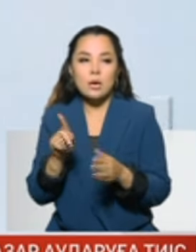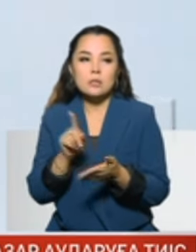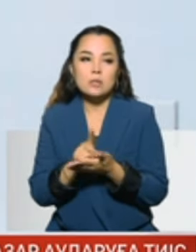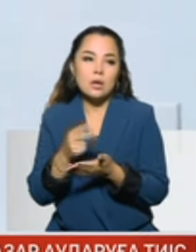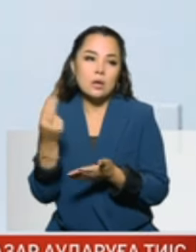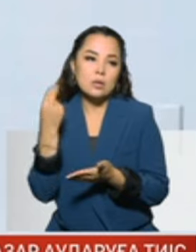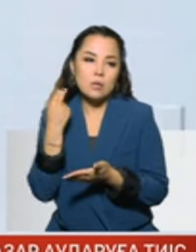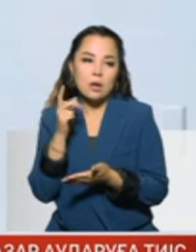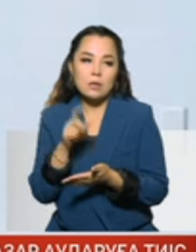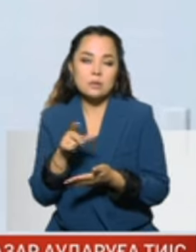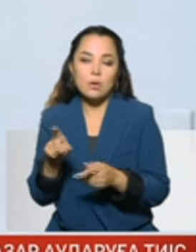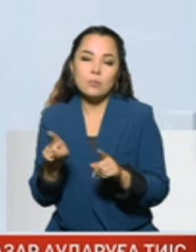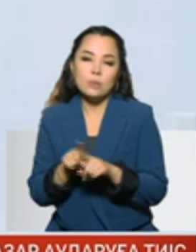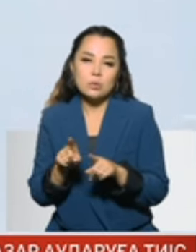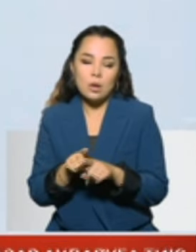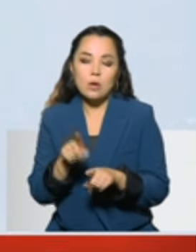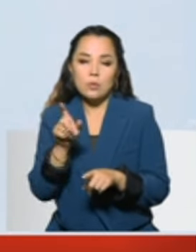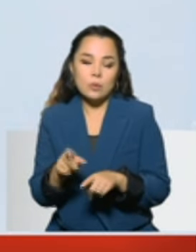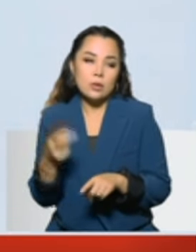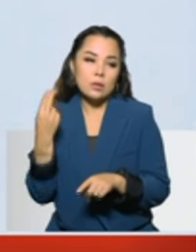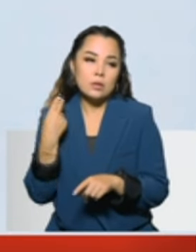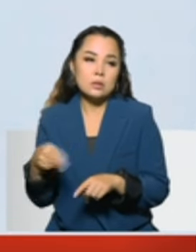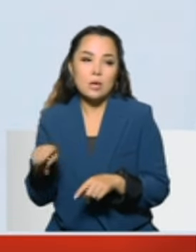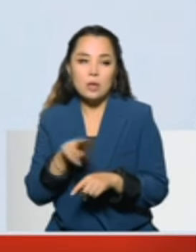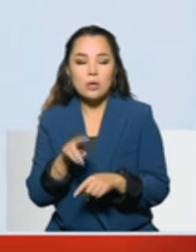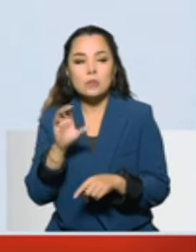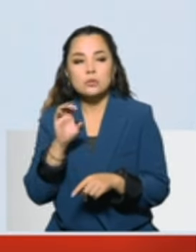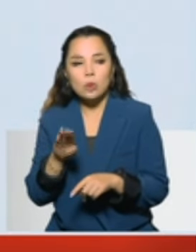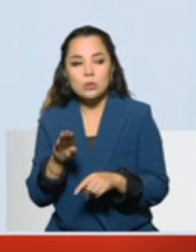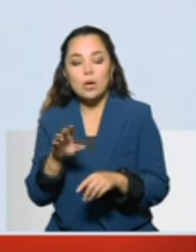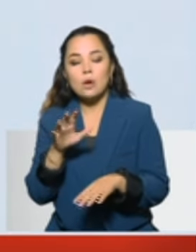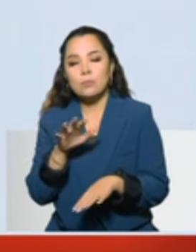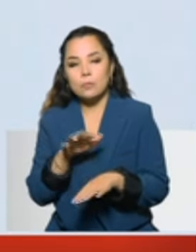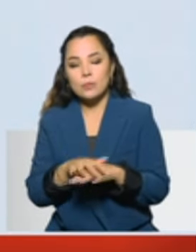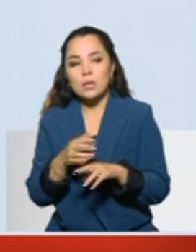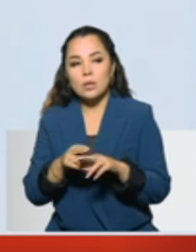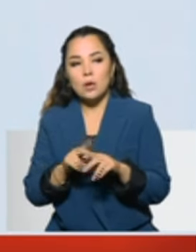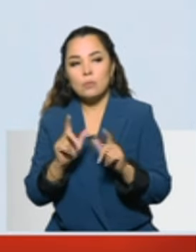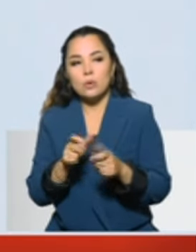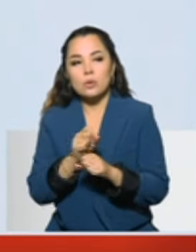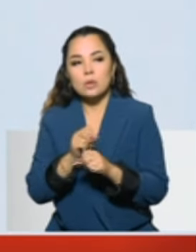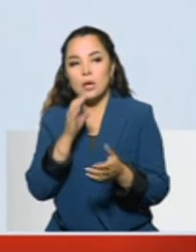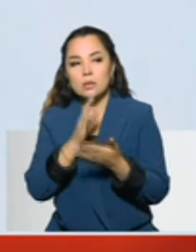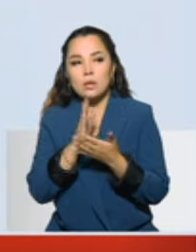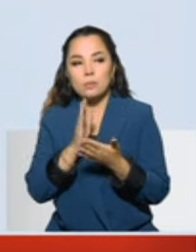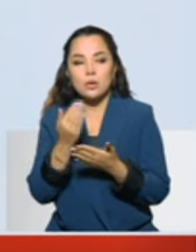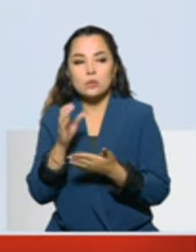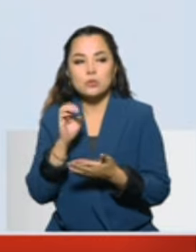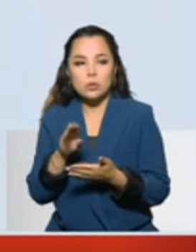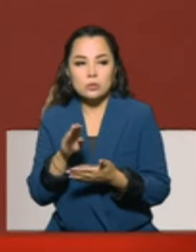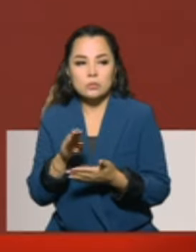берешегі шектен асып кетсе де борышкердің банктегі есепшотын толық бұғаттамау қажет, деді.